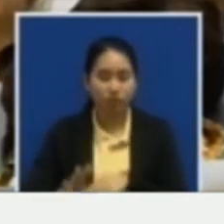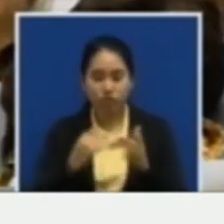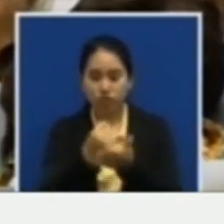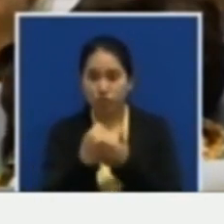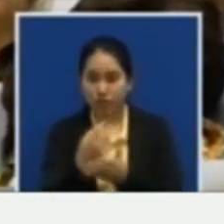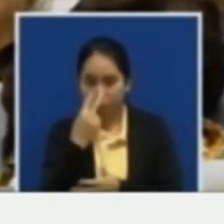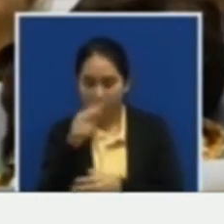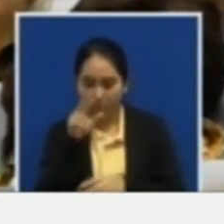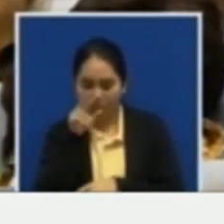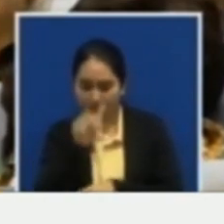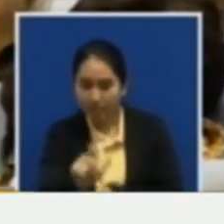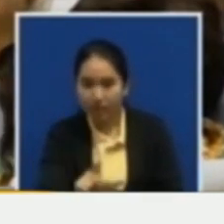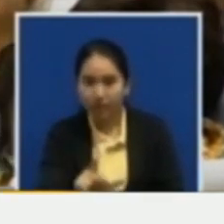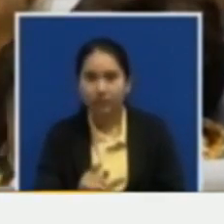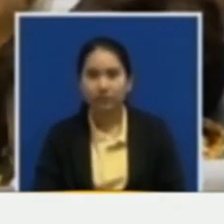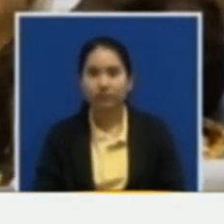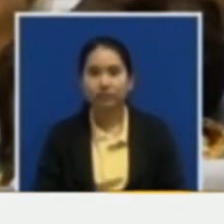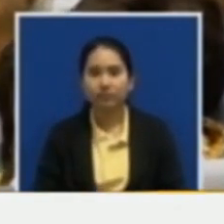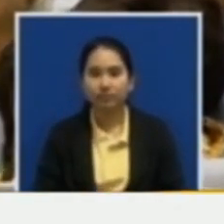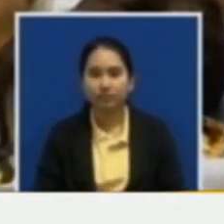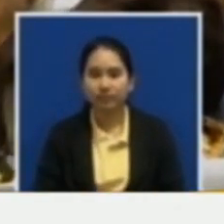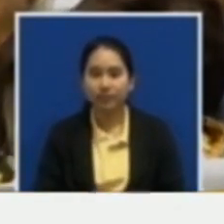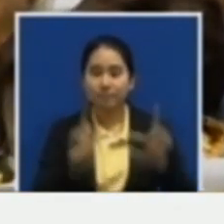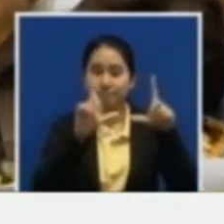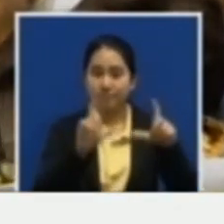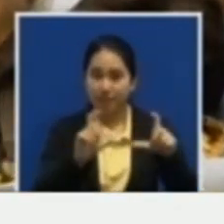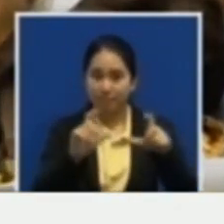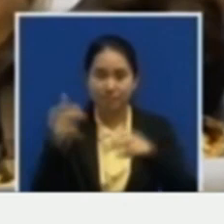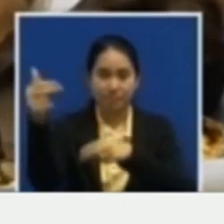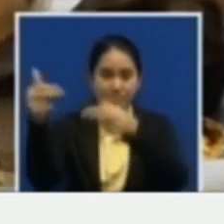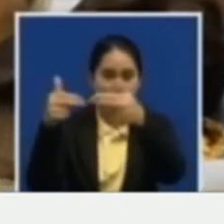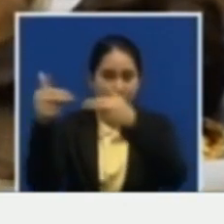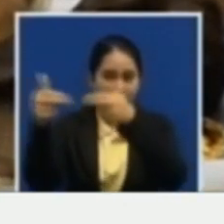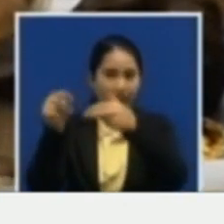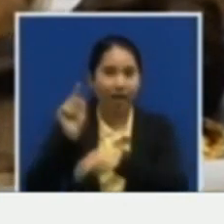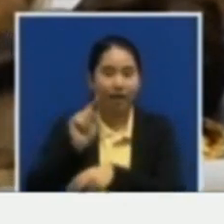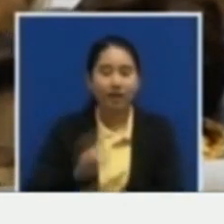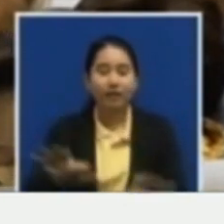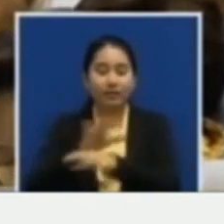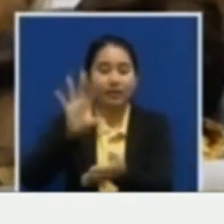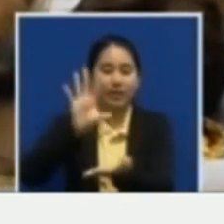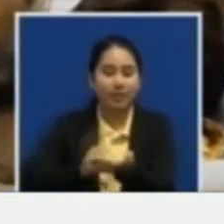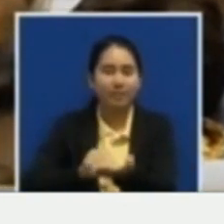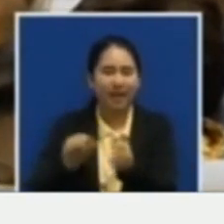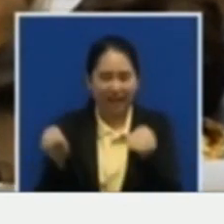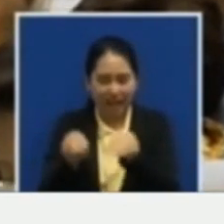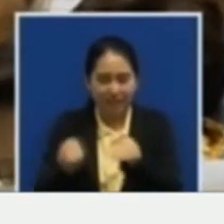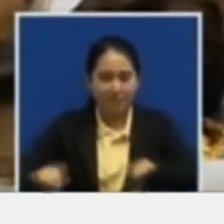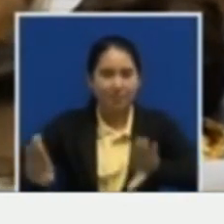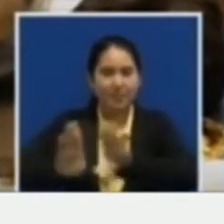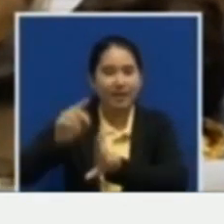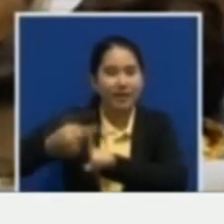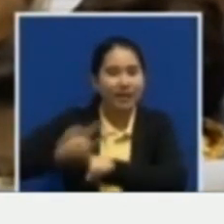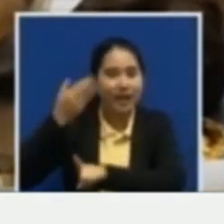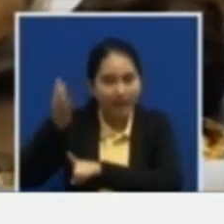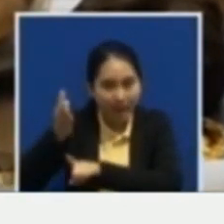ายเดียวในขณะที่ถ้าหากฝ่ายตัวเองทำผิดกลับทำเป็นไม่รู้ไม่เห็นด้วยนะฮะ ช่องไหนอ่ะ ดาวเทียมอ่ะ